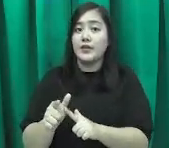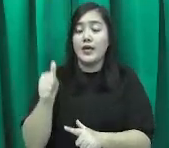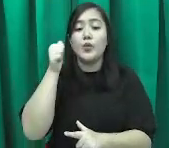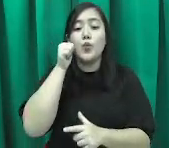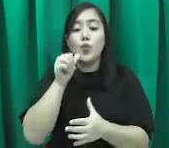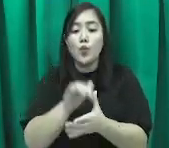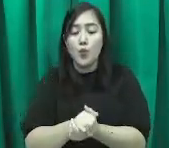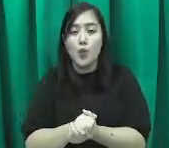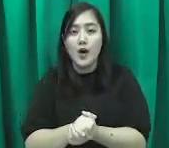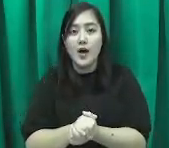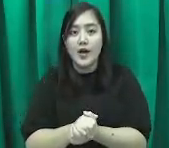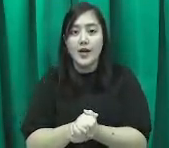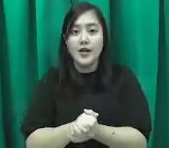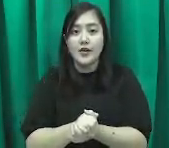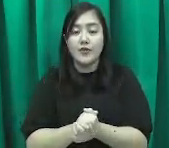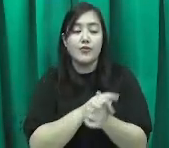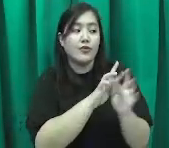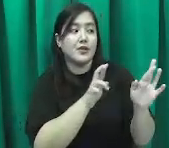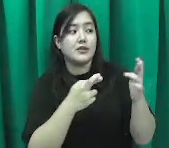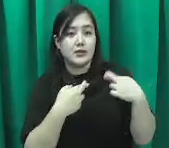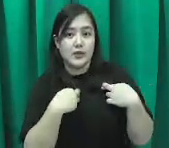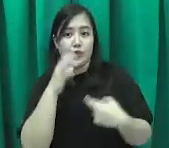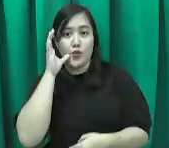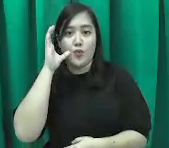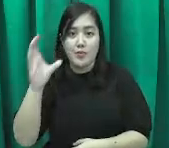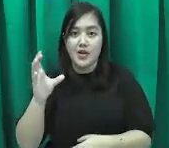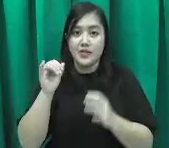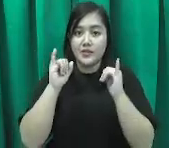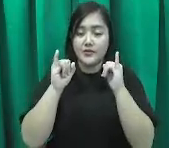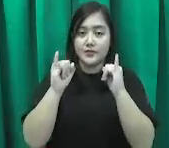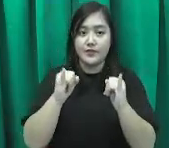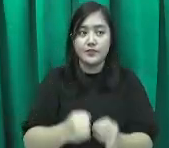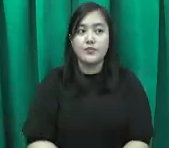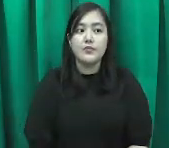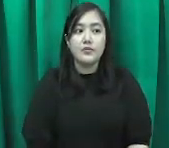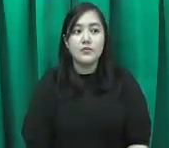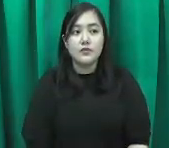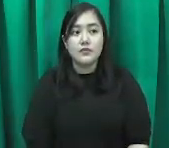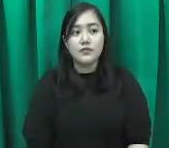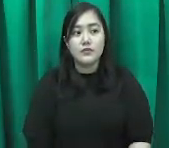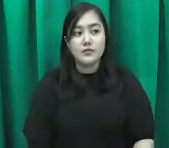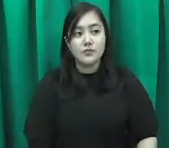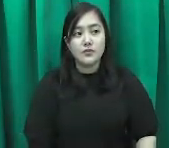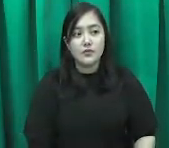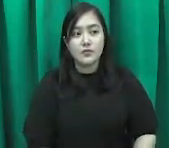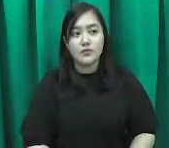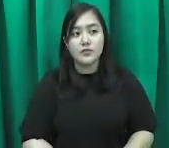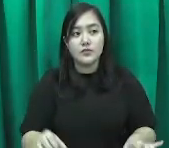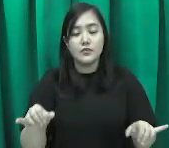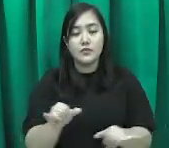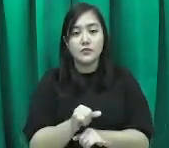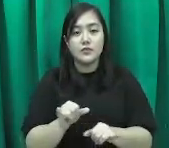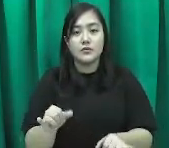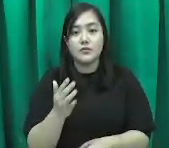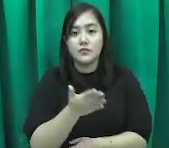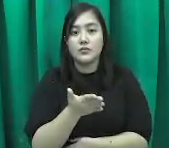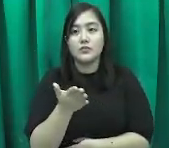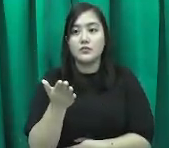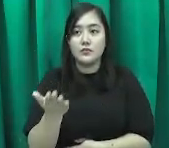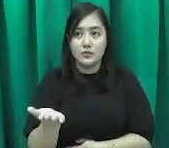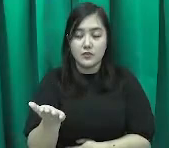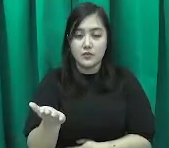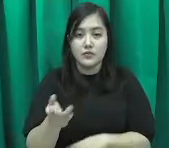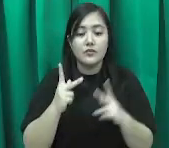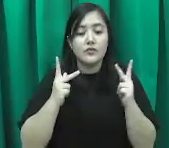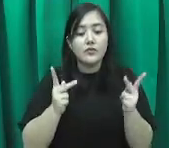presensya ng fathers. Kasi sa kanya galing yun eh. Yeah. It's like the sa atin sa mga sa Panginoong Hesukristo, yung presensya ng